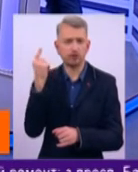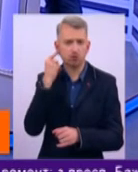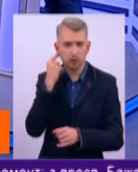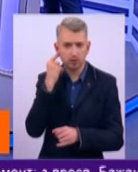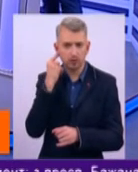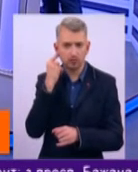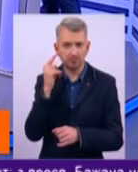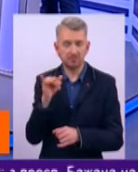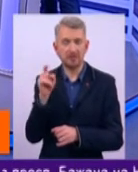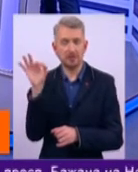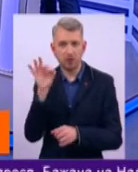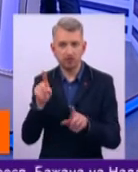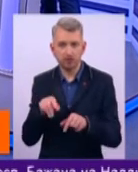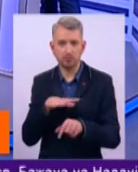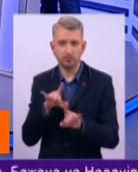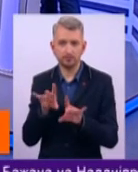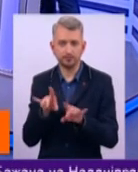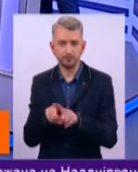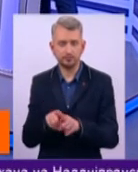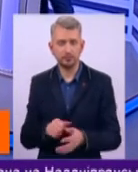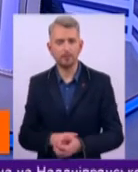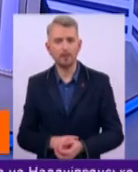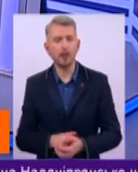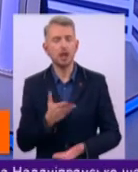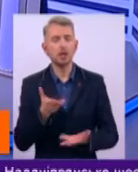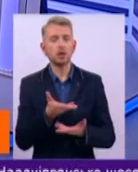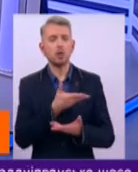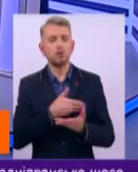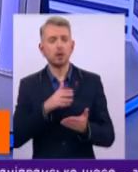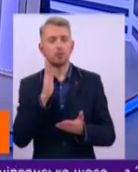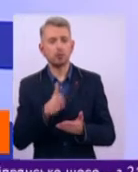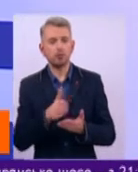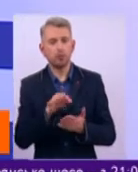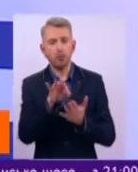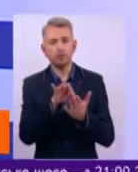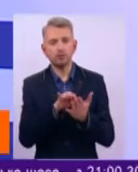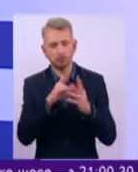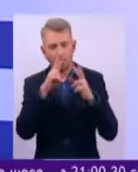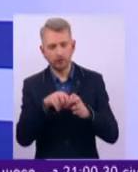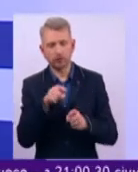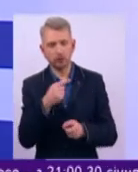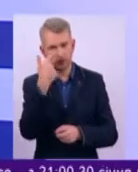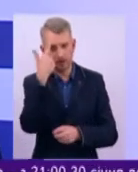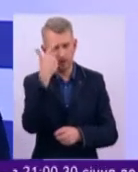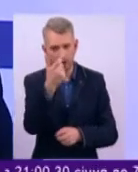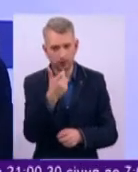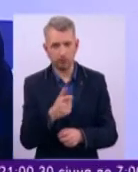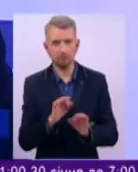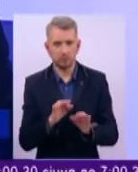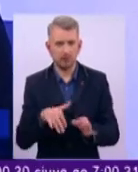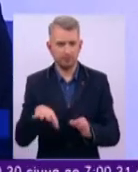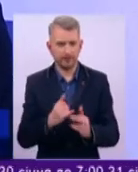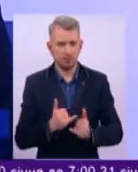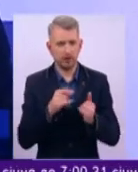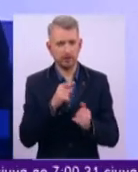самої навіть Німеччини. Прошу, будь ласка. Ну, якщо ми будемо оцінювати цю заяву, то однозначно при всій повазі до